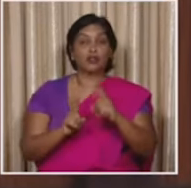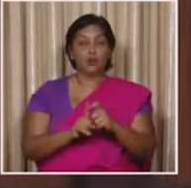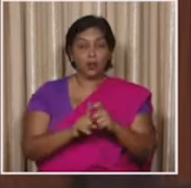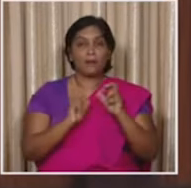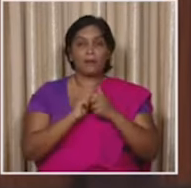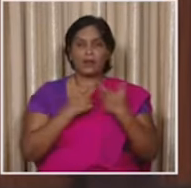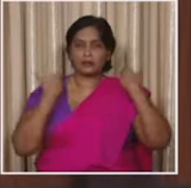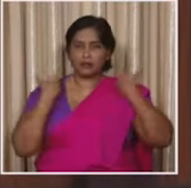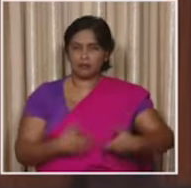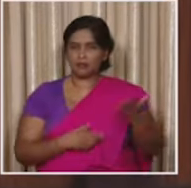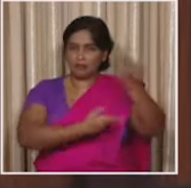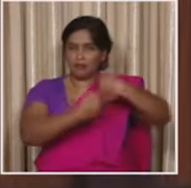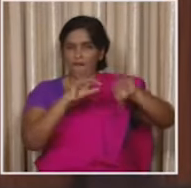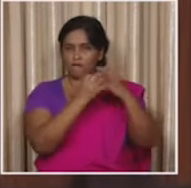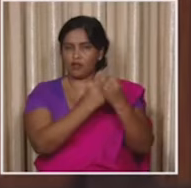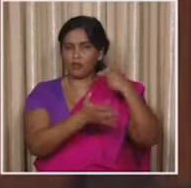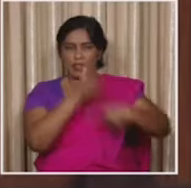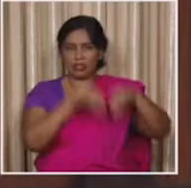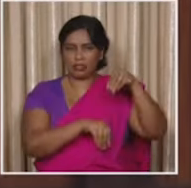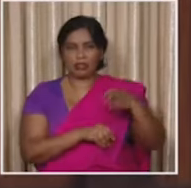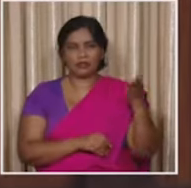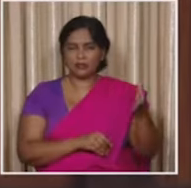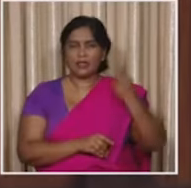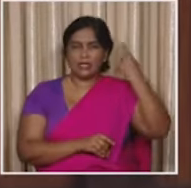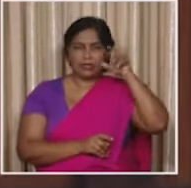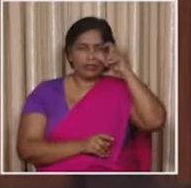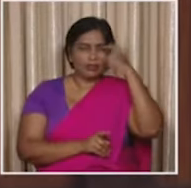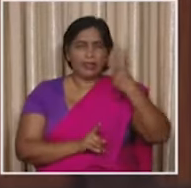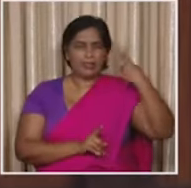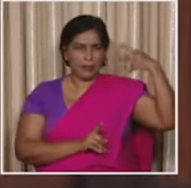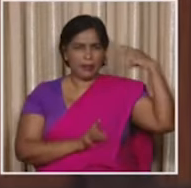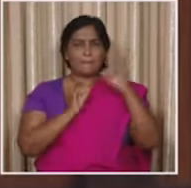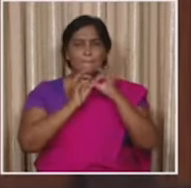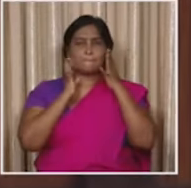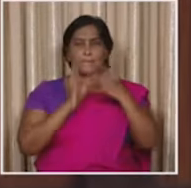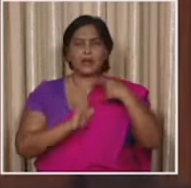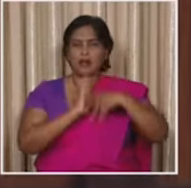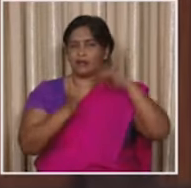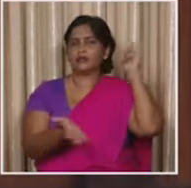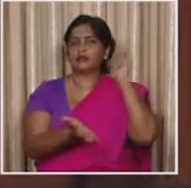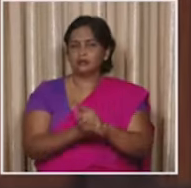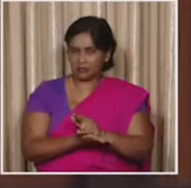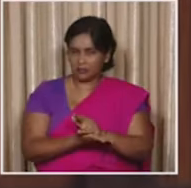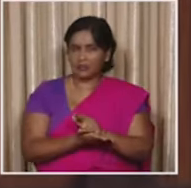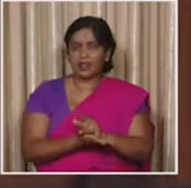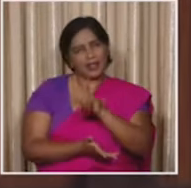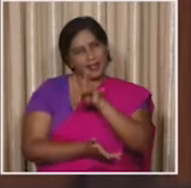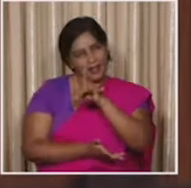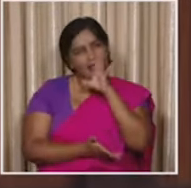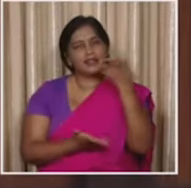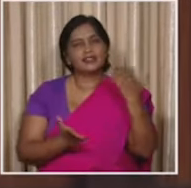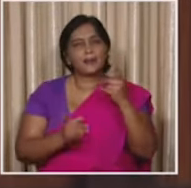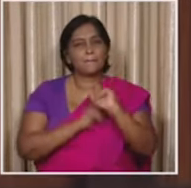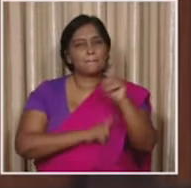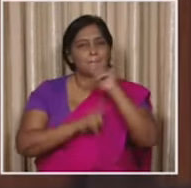මේ රාජපක්ෂ පවුලේ දේශපාලනය. ඊ අපි දැක්ක පෙරේද දැක්ක බැසිල් රාජපක්ෂ රට තුළ ආයෙනවා ලැජ්ජ නැතුව මේ